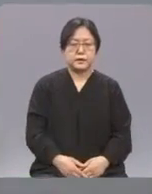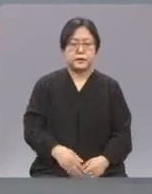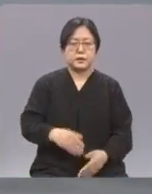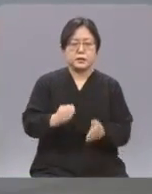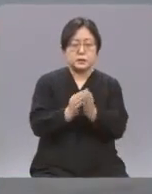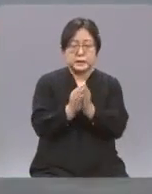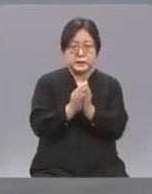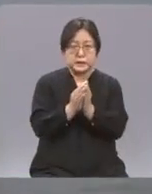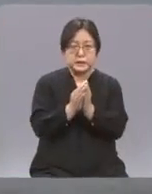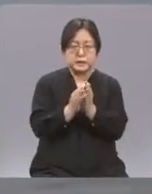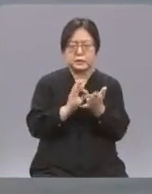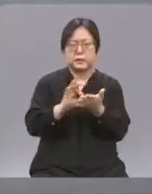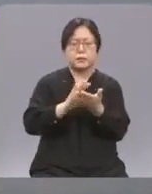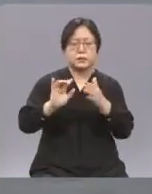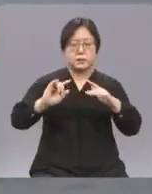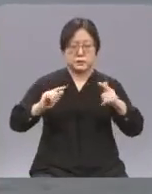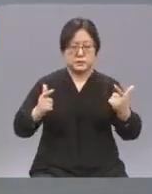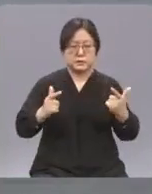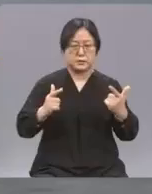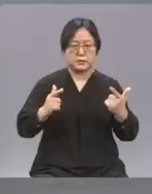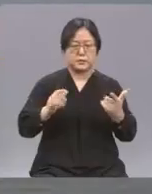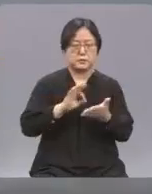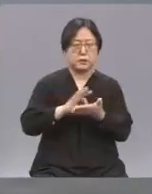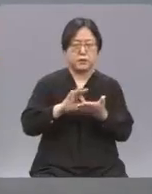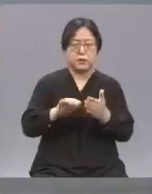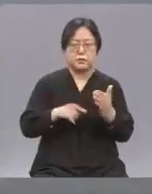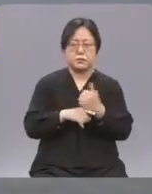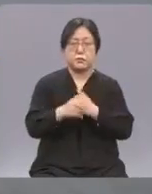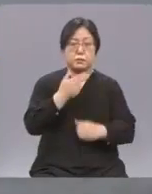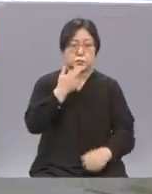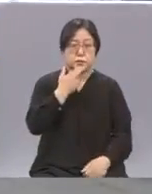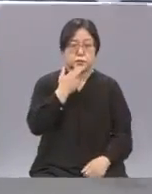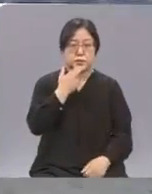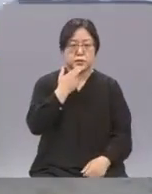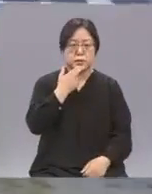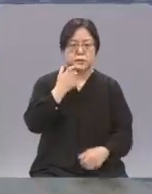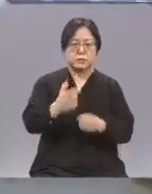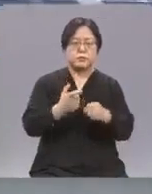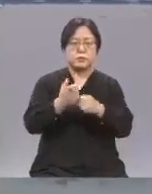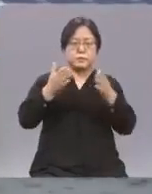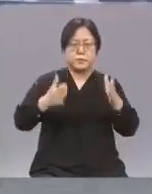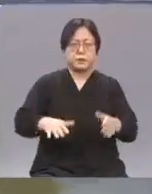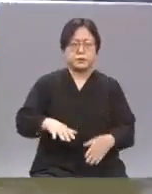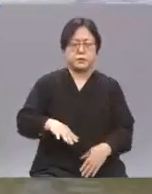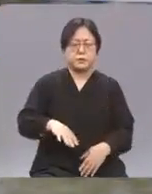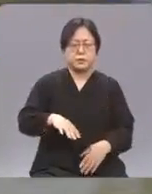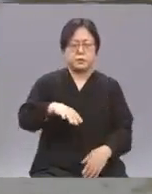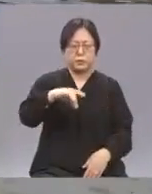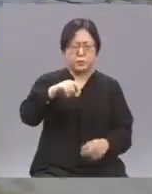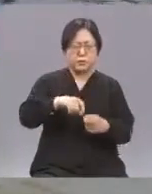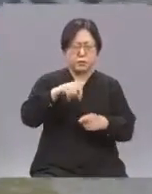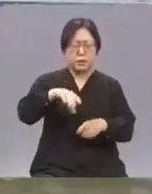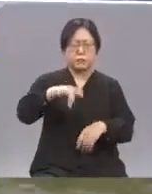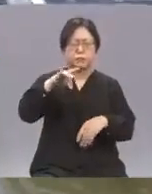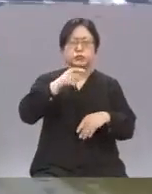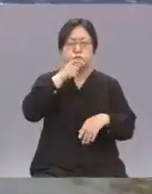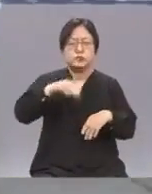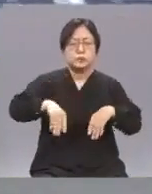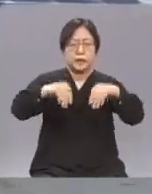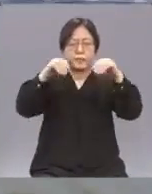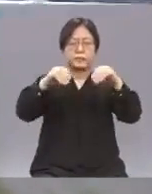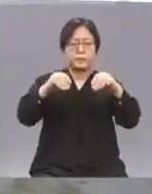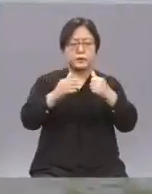세제를 사용하지 않았습니다. 사용할 이유도 없고요. 60만에 뭐 처음에 있는 이제 가뭄이라